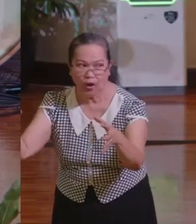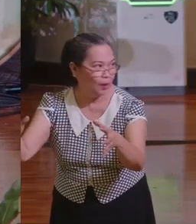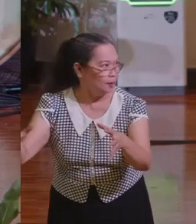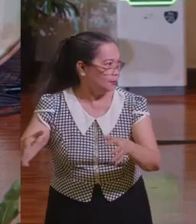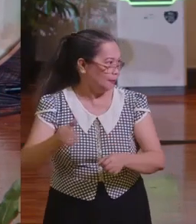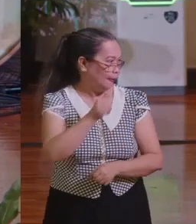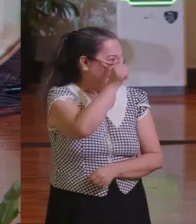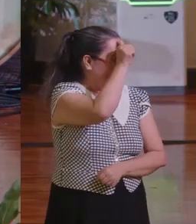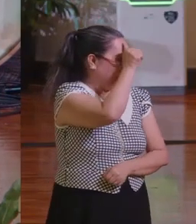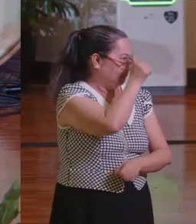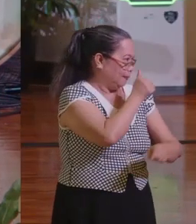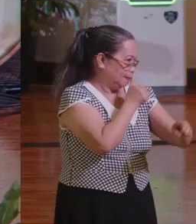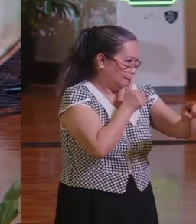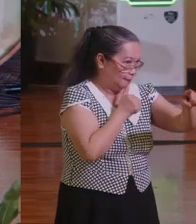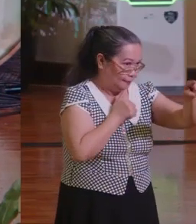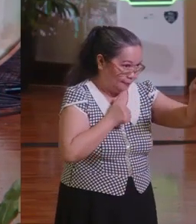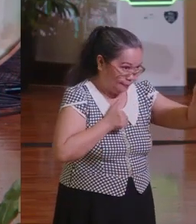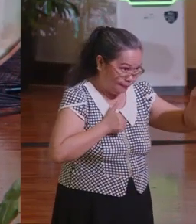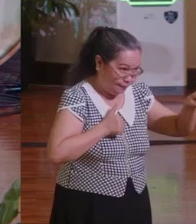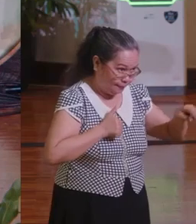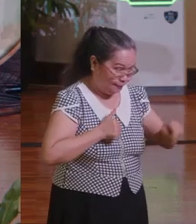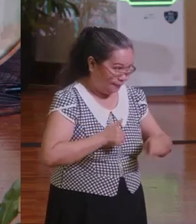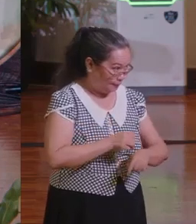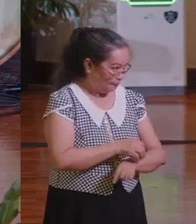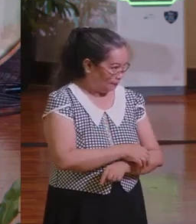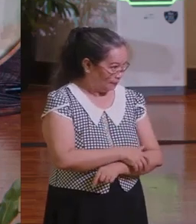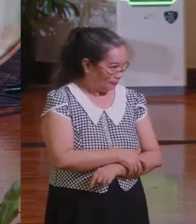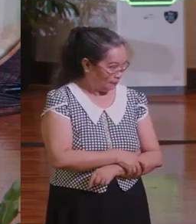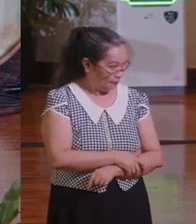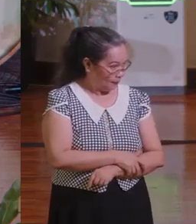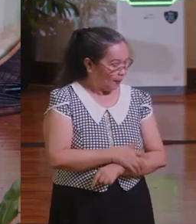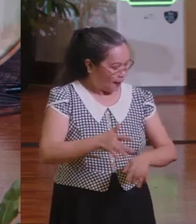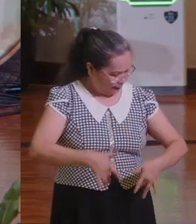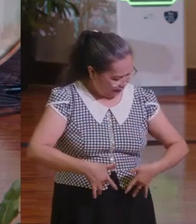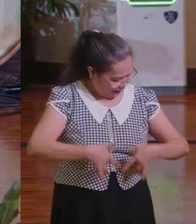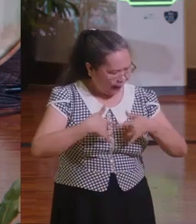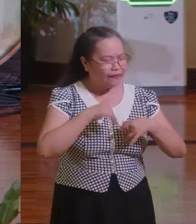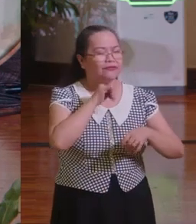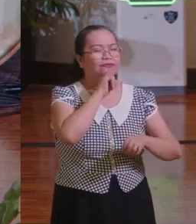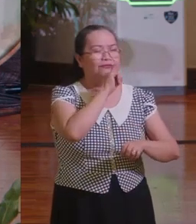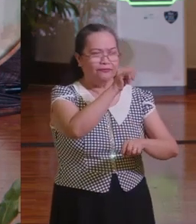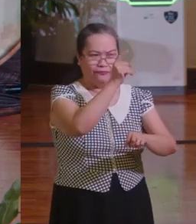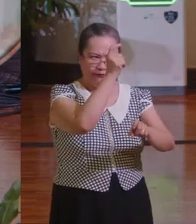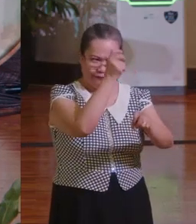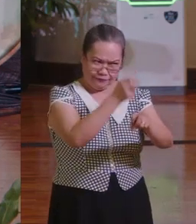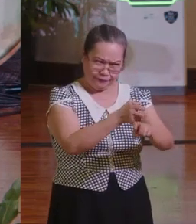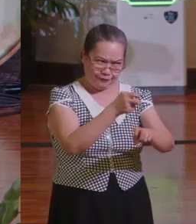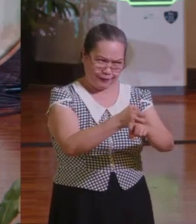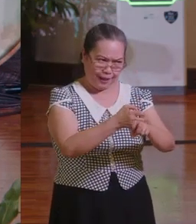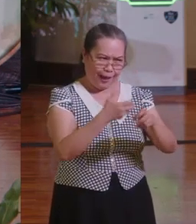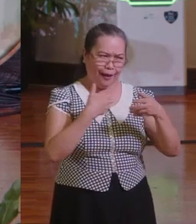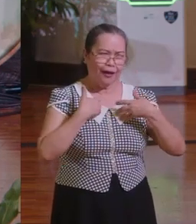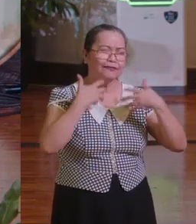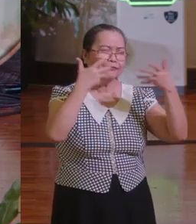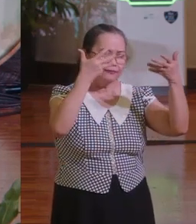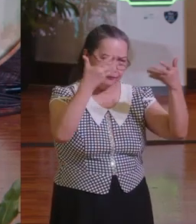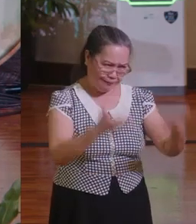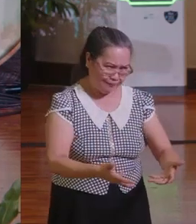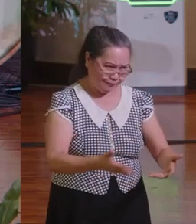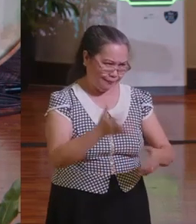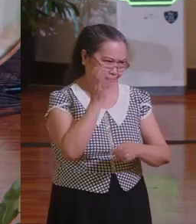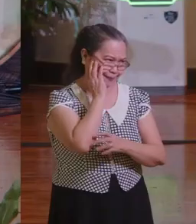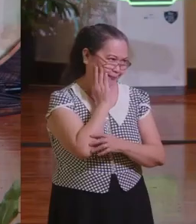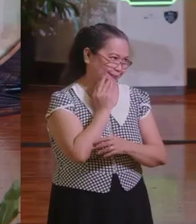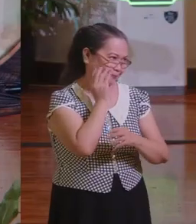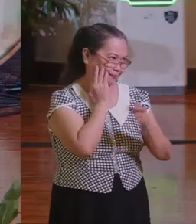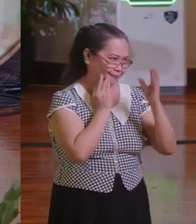Ganyan po dapat ang attitude natin sa isa't isa. Sapagkat ang buhay po ay mahirap at marami pong kabigatan ang nararanasan ng ating